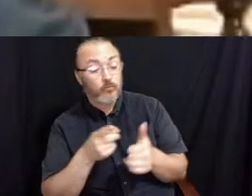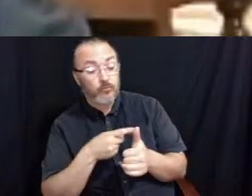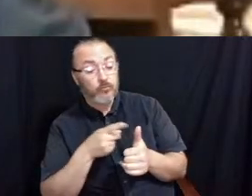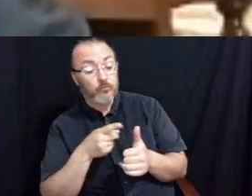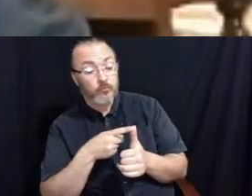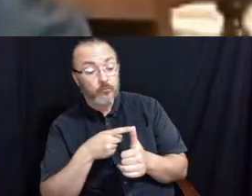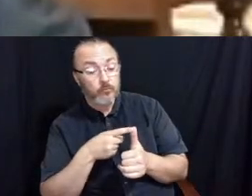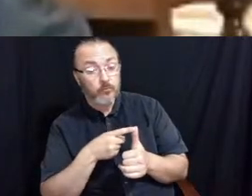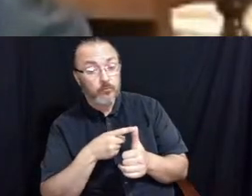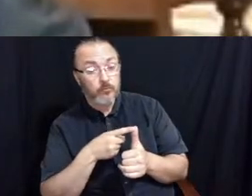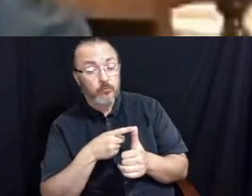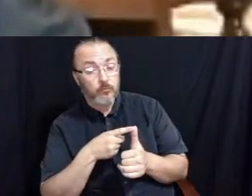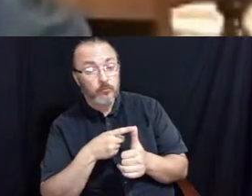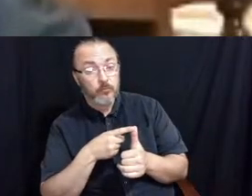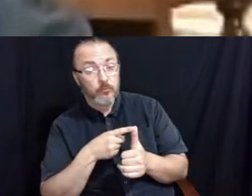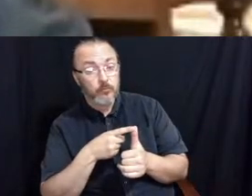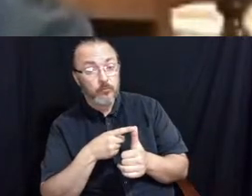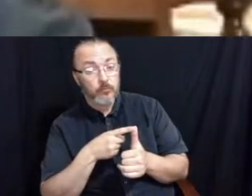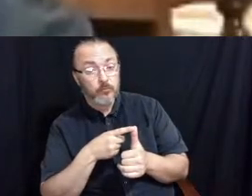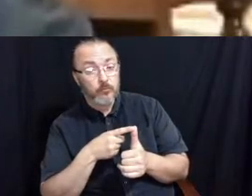les principaux obstacles